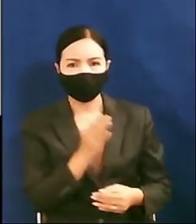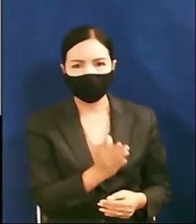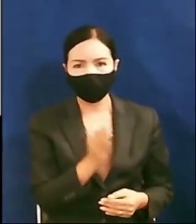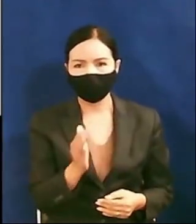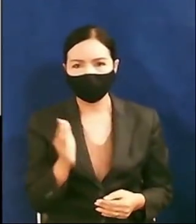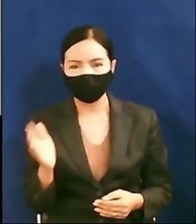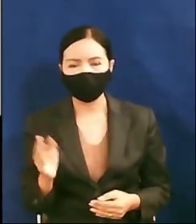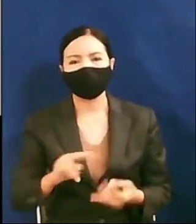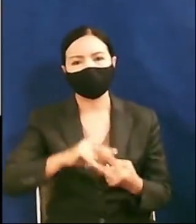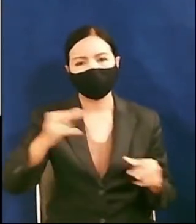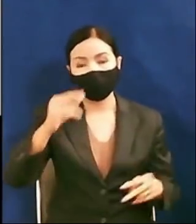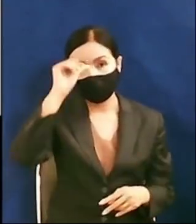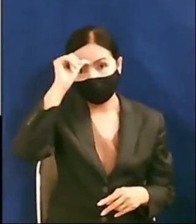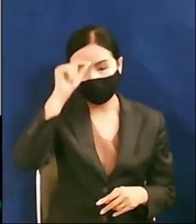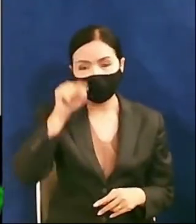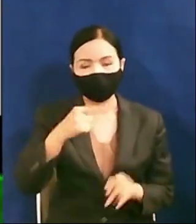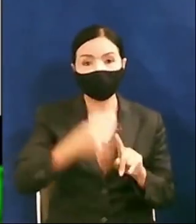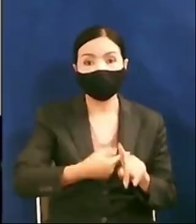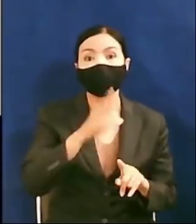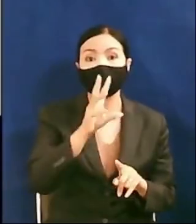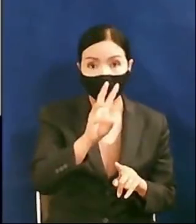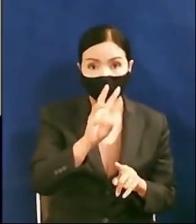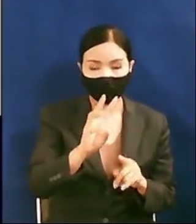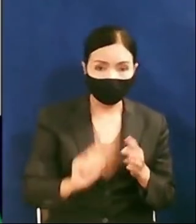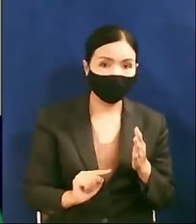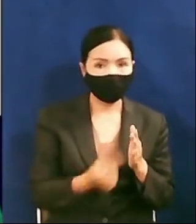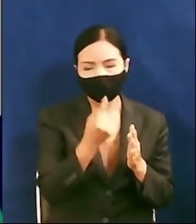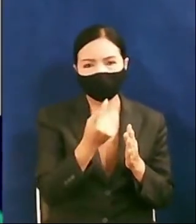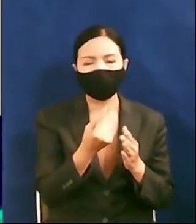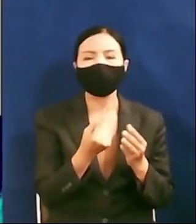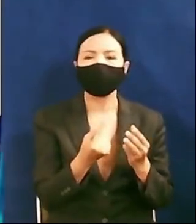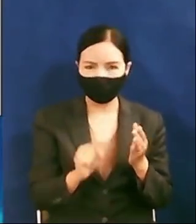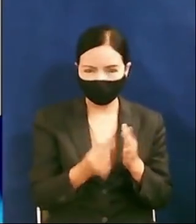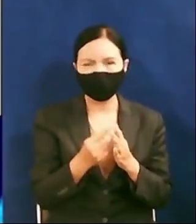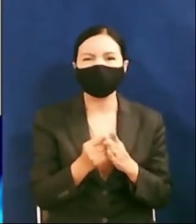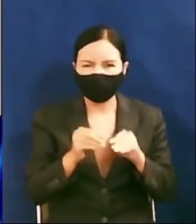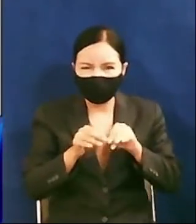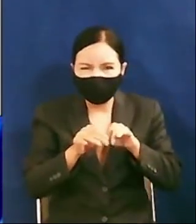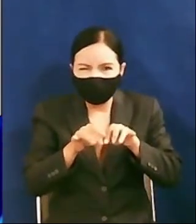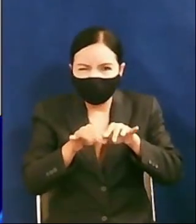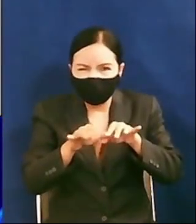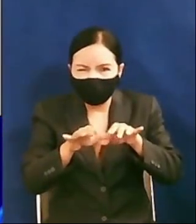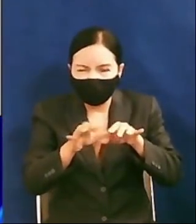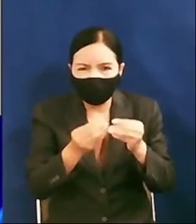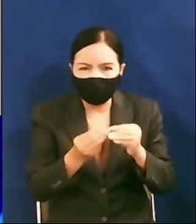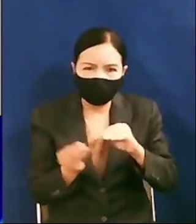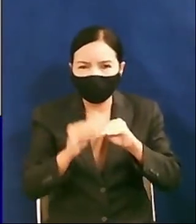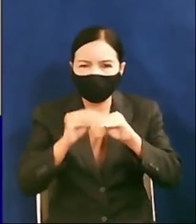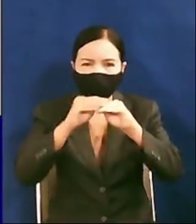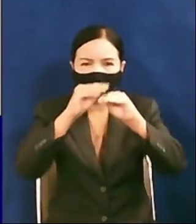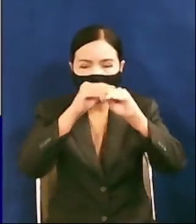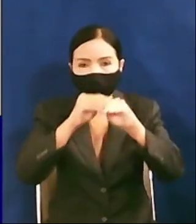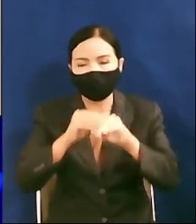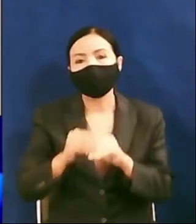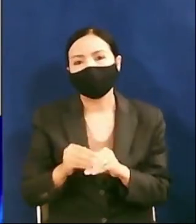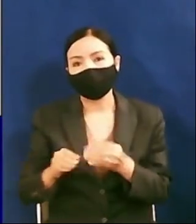สายพันธุ์เดลต้านับตั้งแต่เดือนมิถุนายนก็จะเริ่มมีสัดส่วนคลองการระบาดมากสูงขึ้นจนกระทั่งถึงสัปด